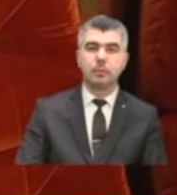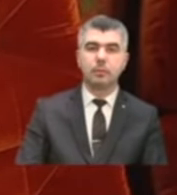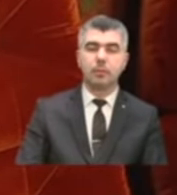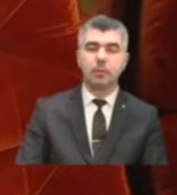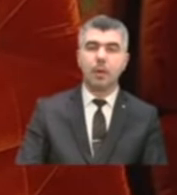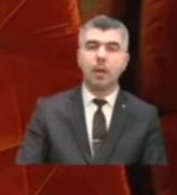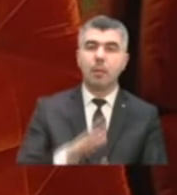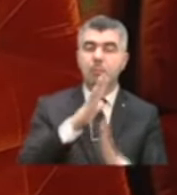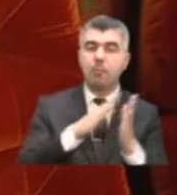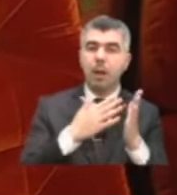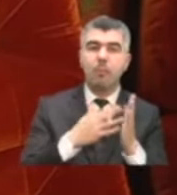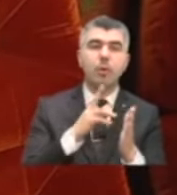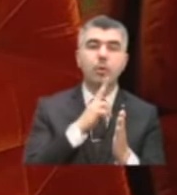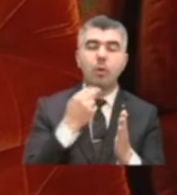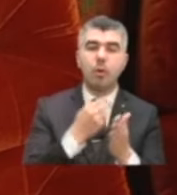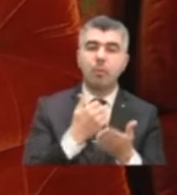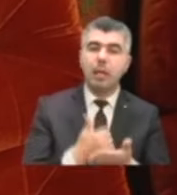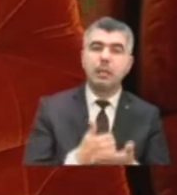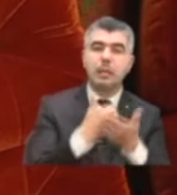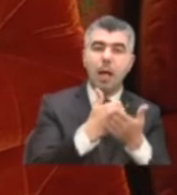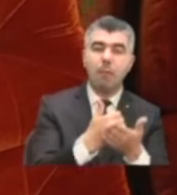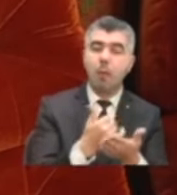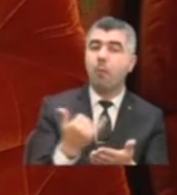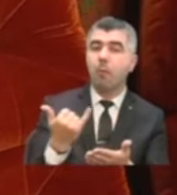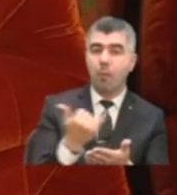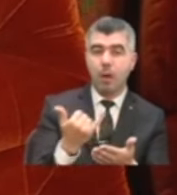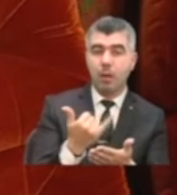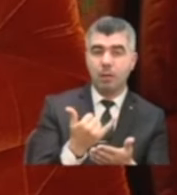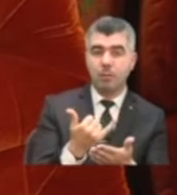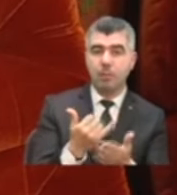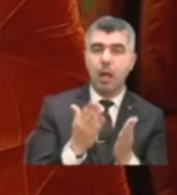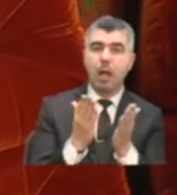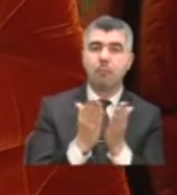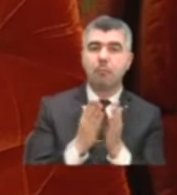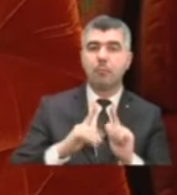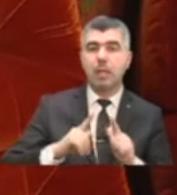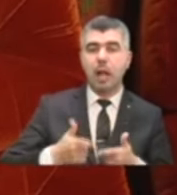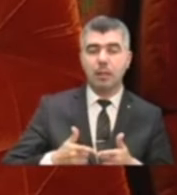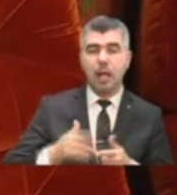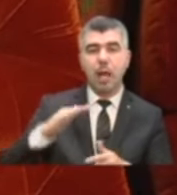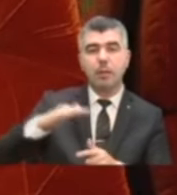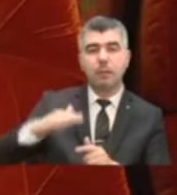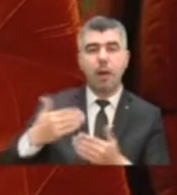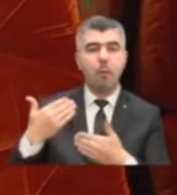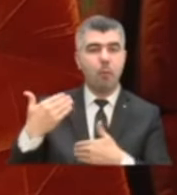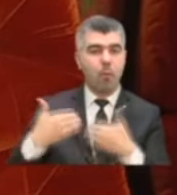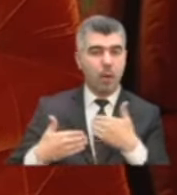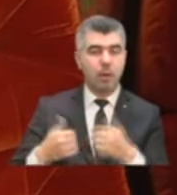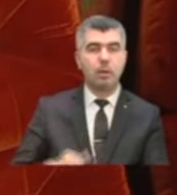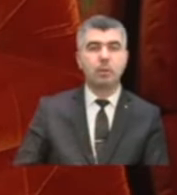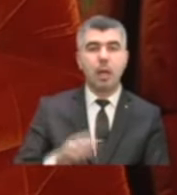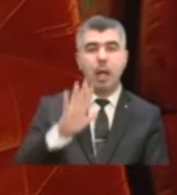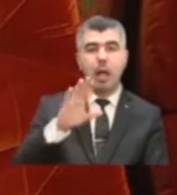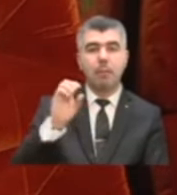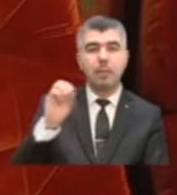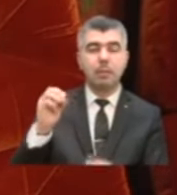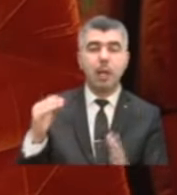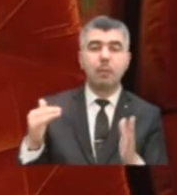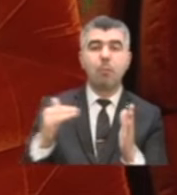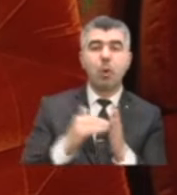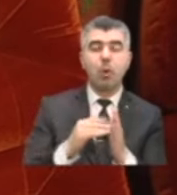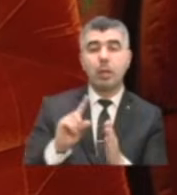البرنامج الحكومي خصصت واحد الدعم مهم جدا لدعم تمدرس الأطفال في وضعية إعاقة، وكما كتعرفوا 500 مليون درهم